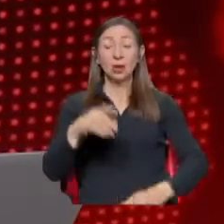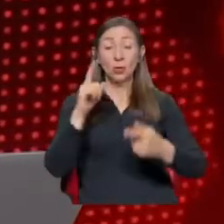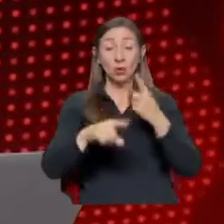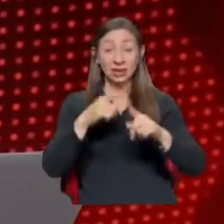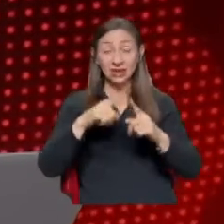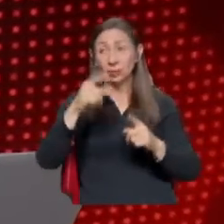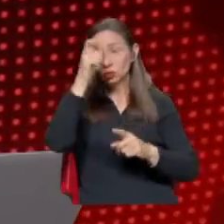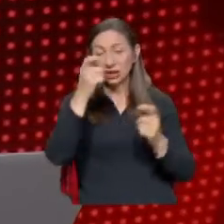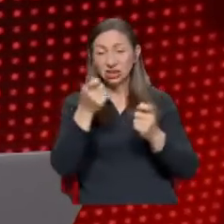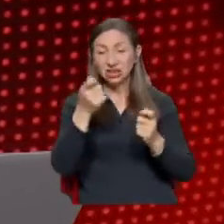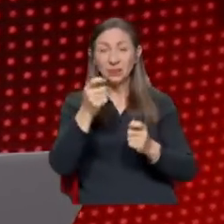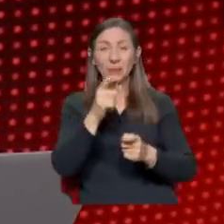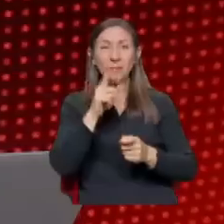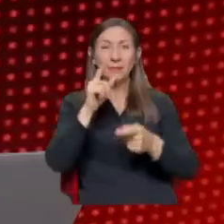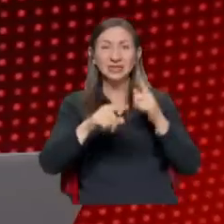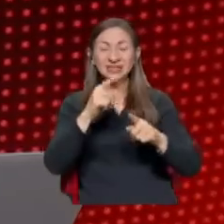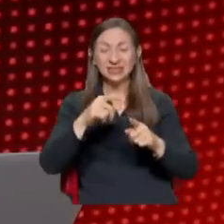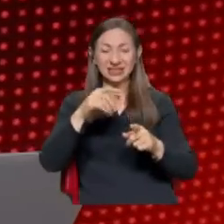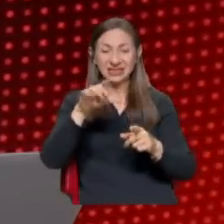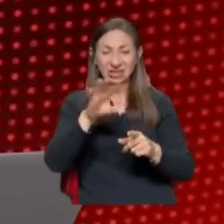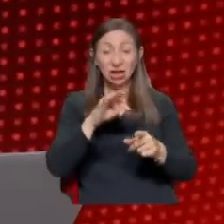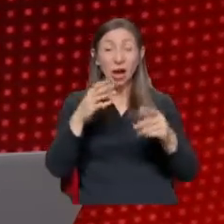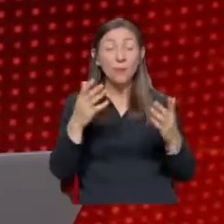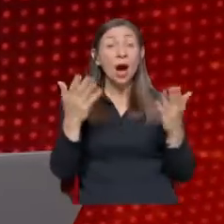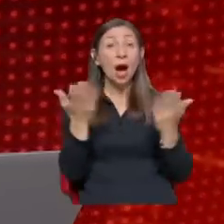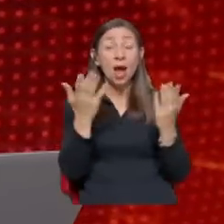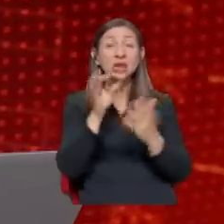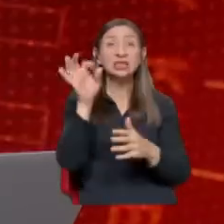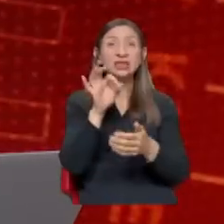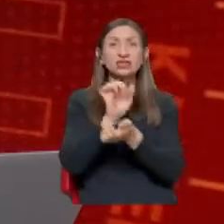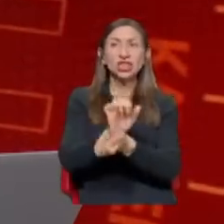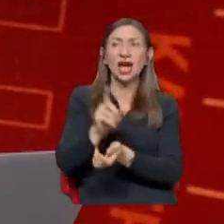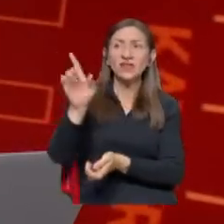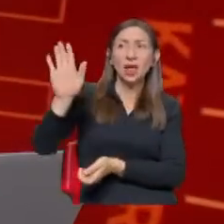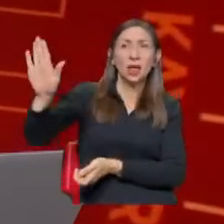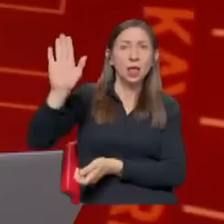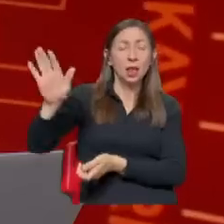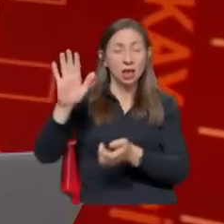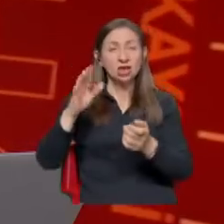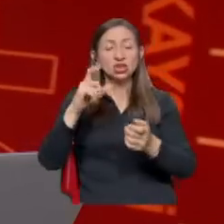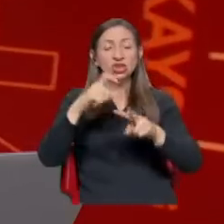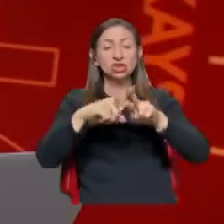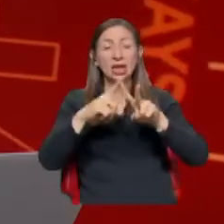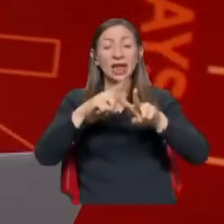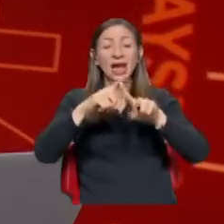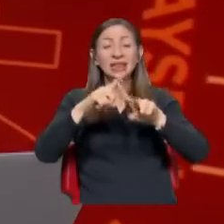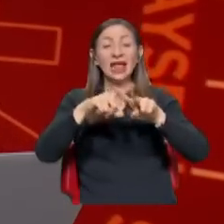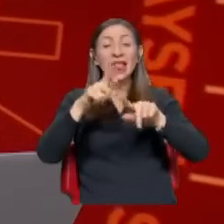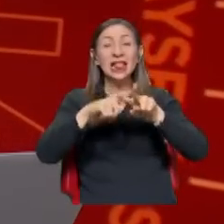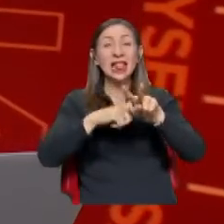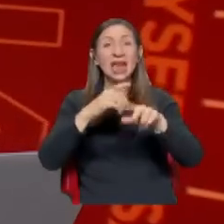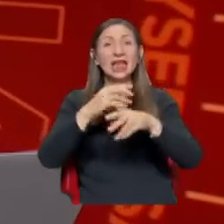Siyaset Türkiye İşçi Partisi'nden milletvekili seçilen ama hala Silivri cezaevinde tutuklu bulunan Can Atalay'ın